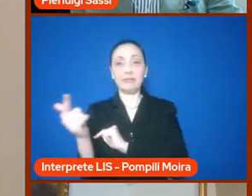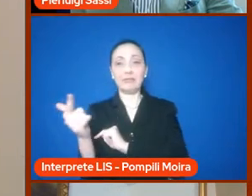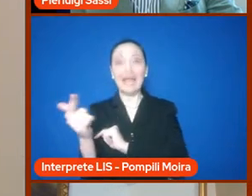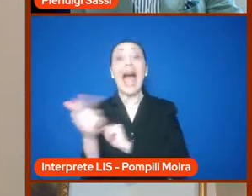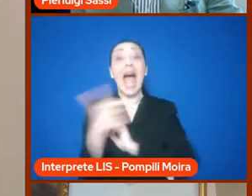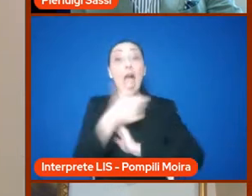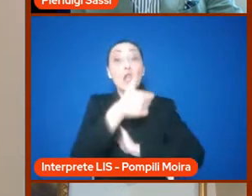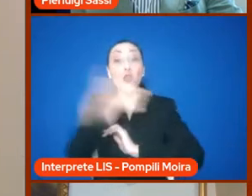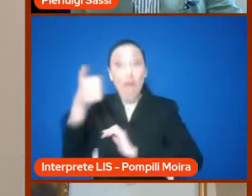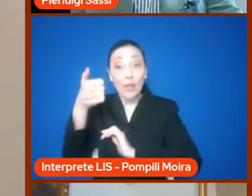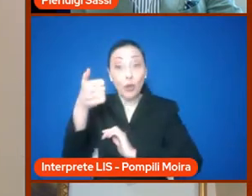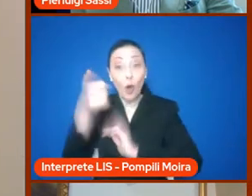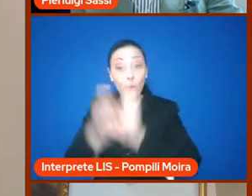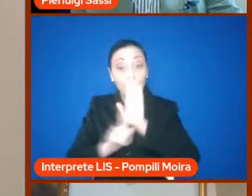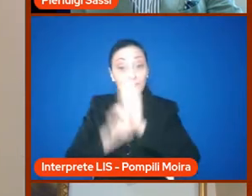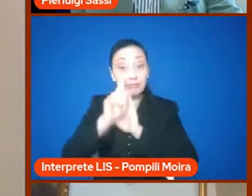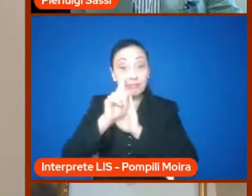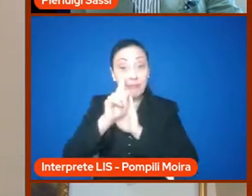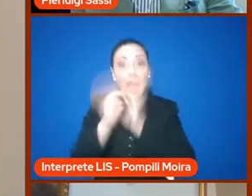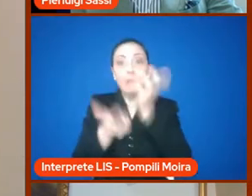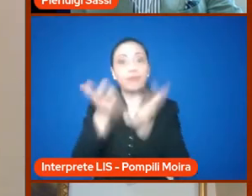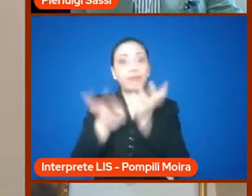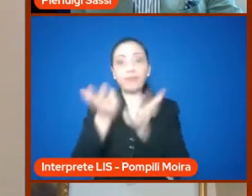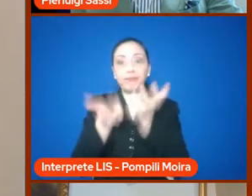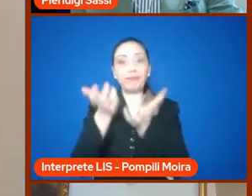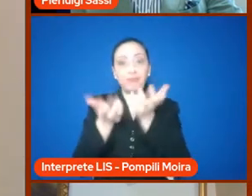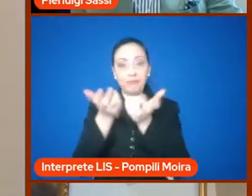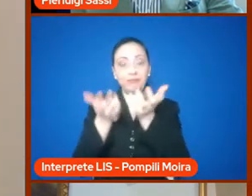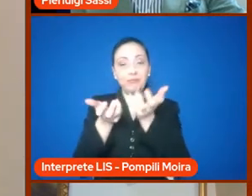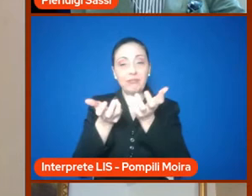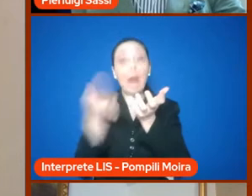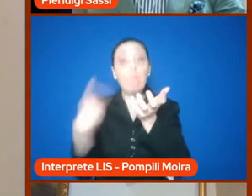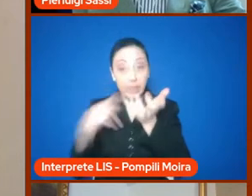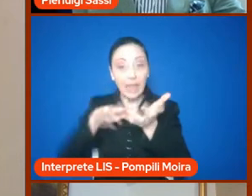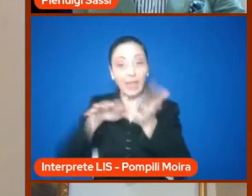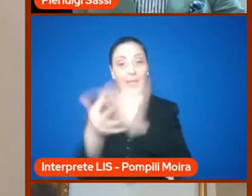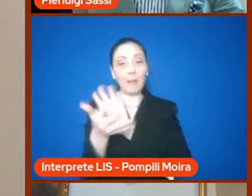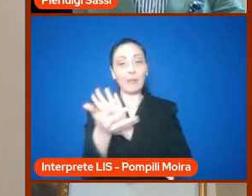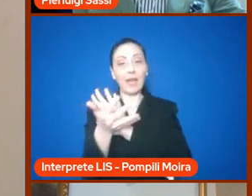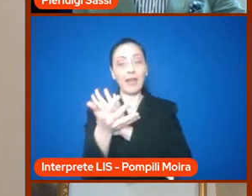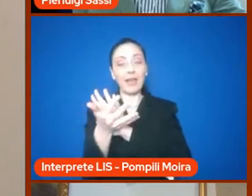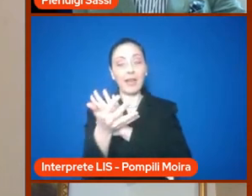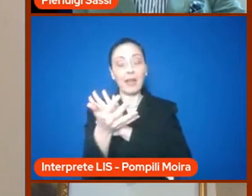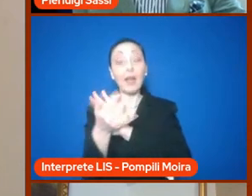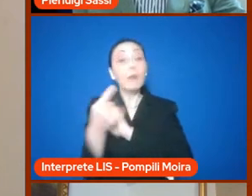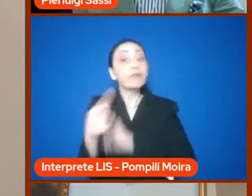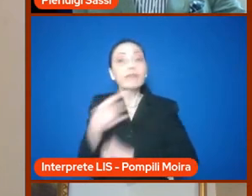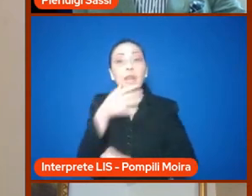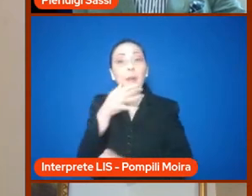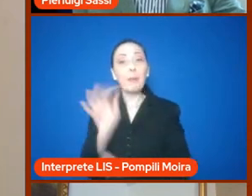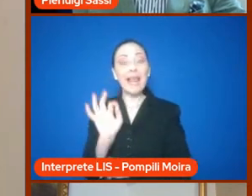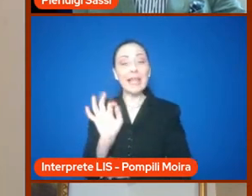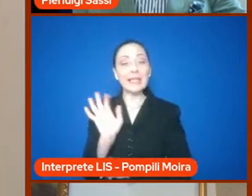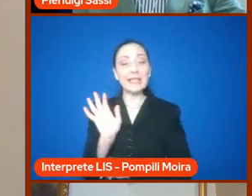100, parte subito. Ecco, quello che è fantastico è che c'è una